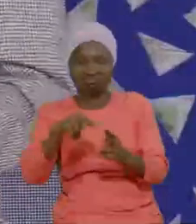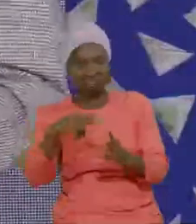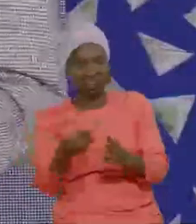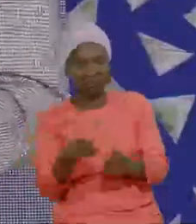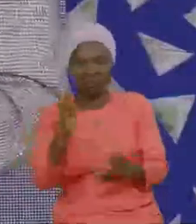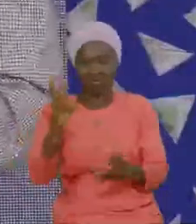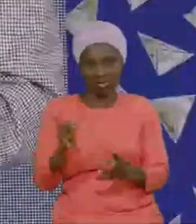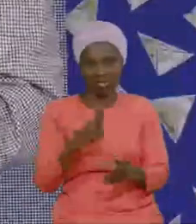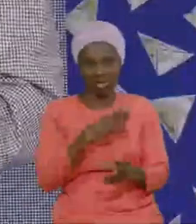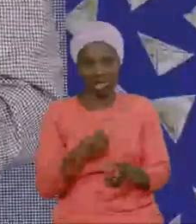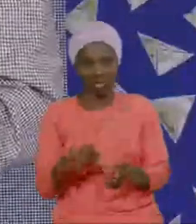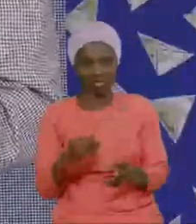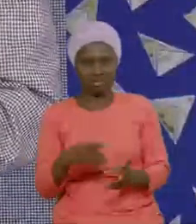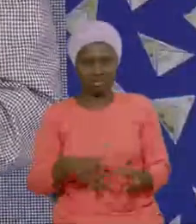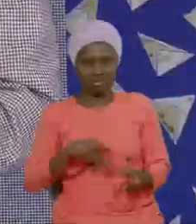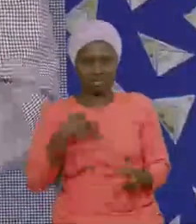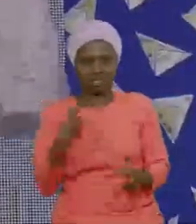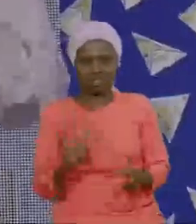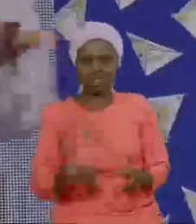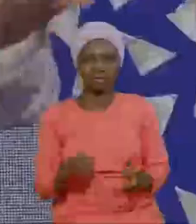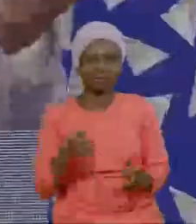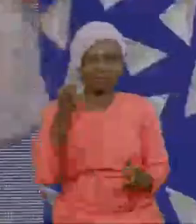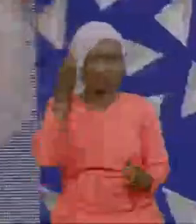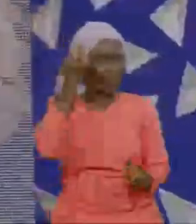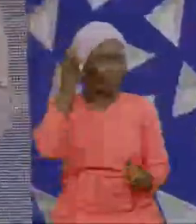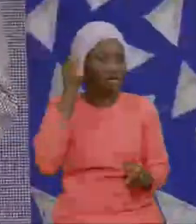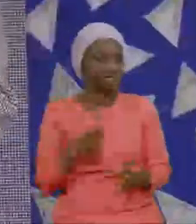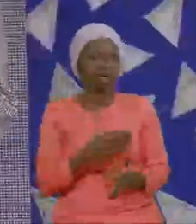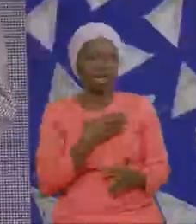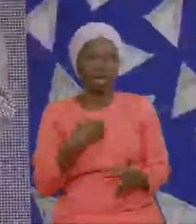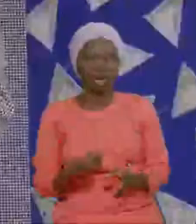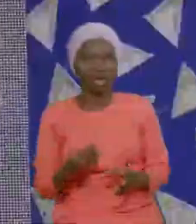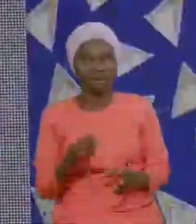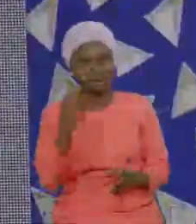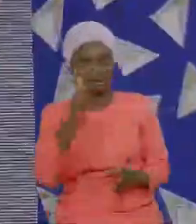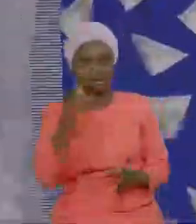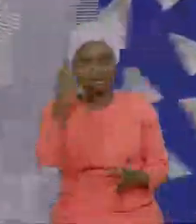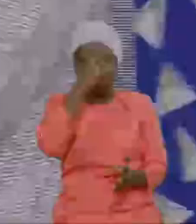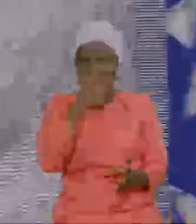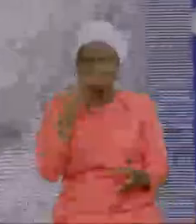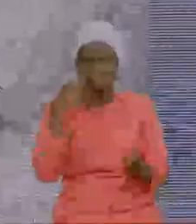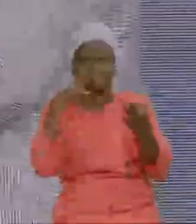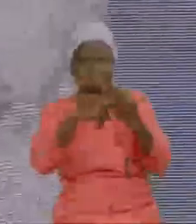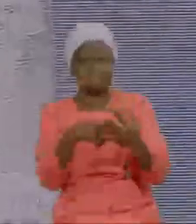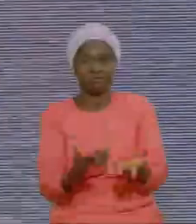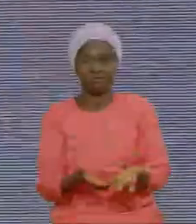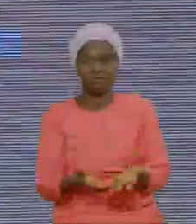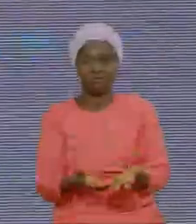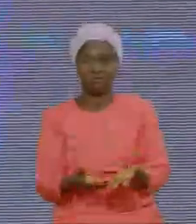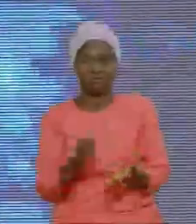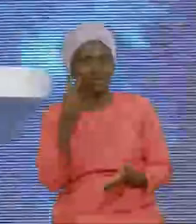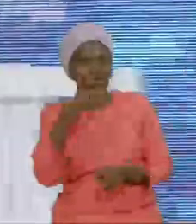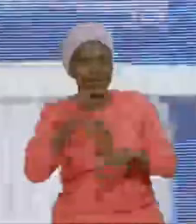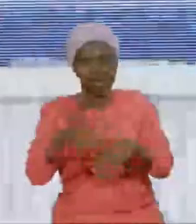the texture of your hair. Et vous regardez votre chevelure. Look at your facial appearance. Vous regardez votre apparence faciale. Look at the way